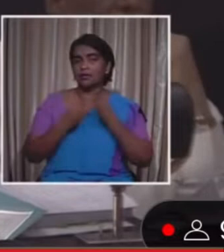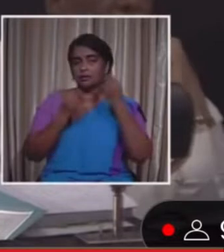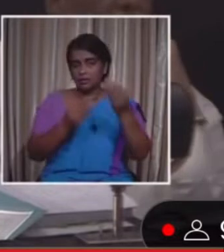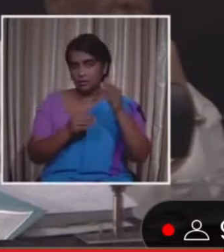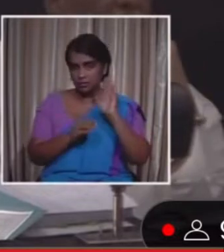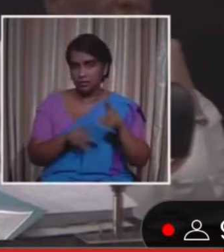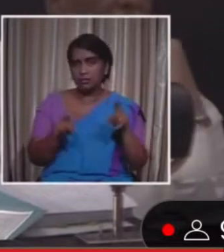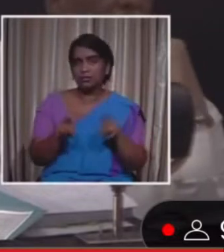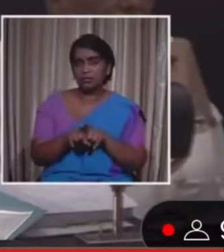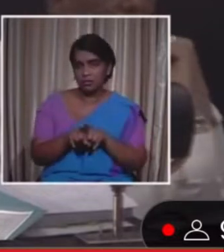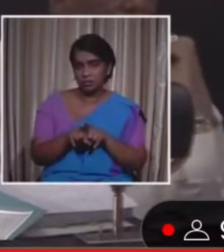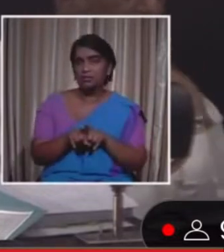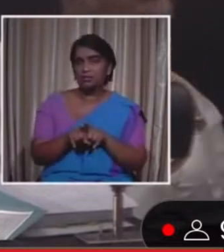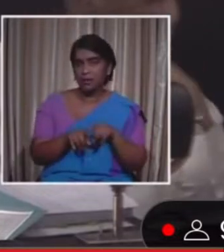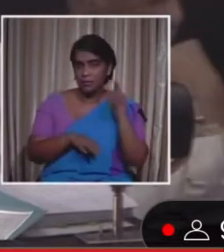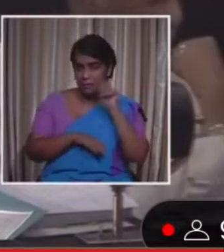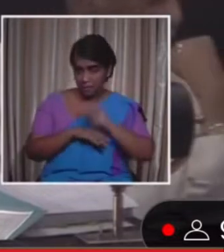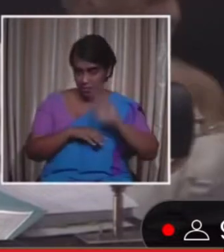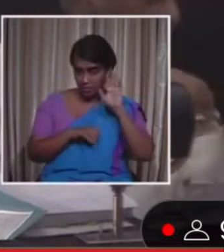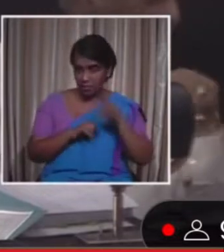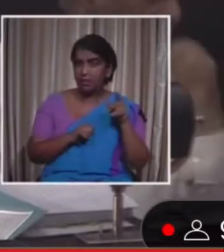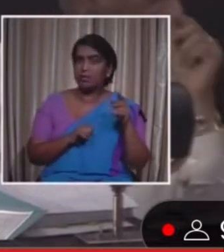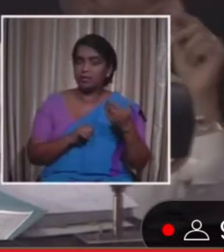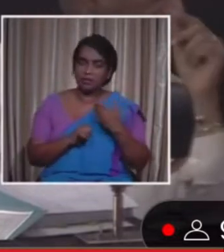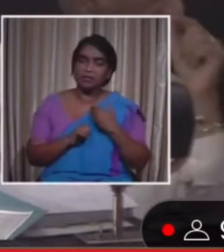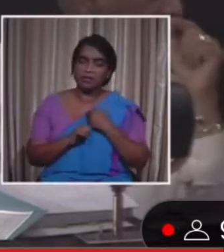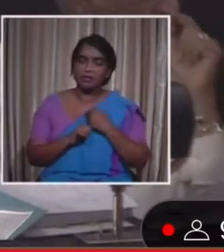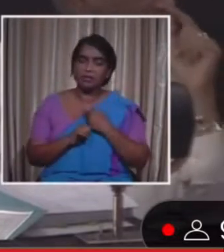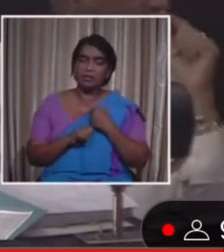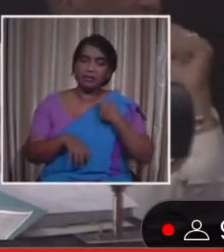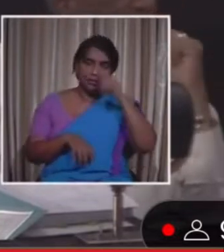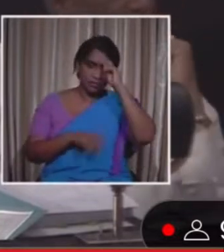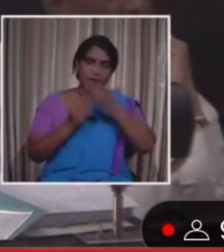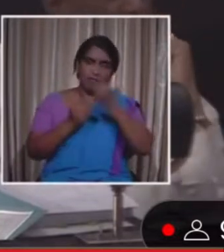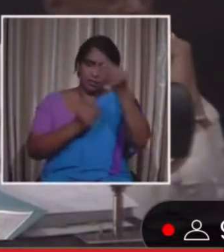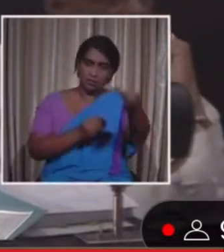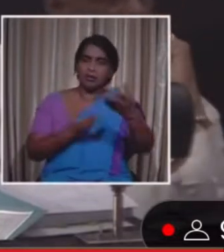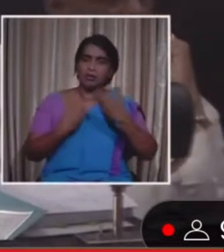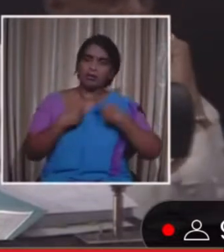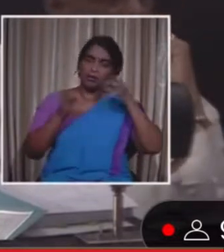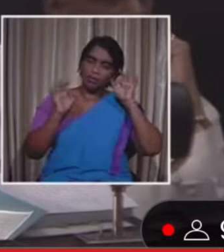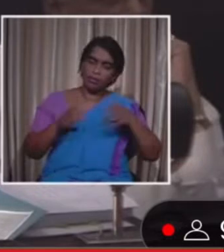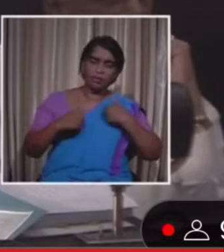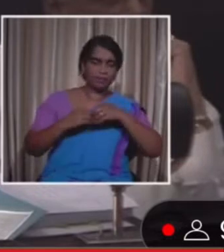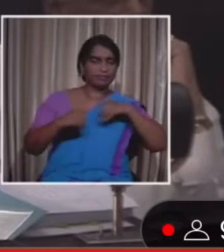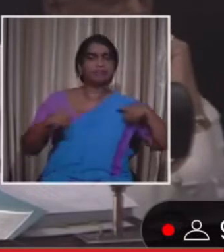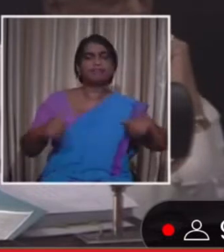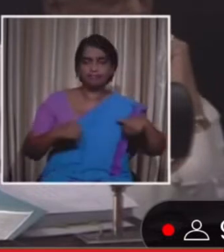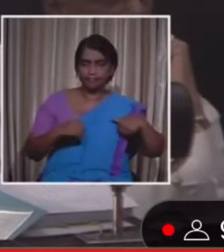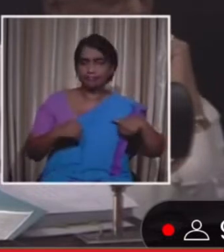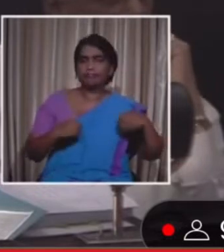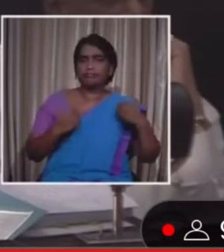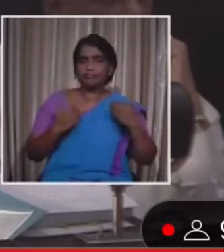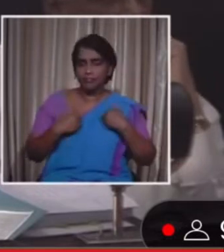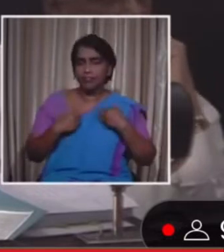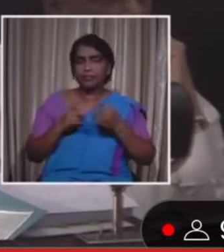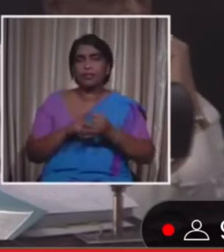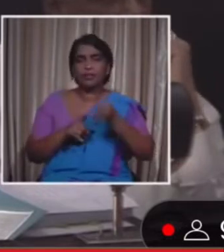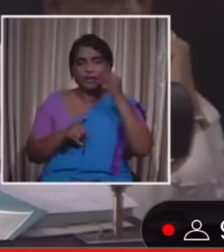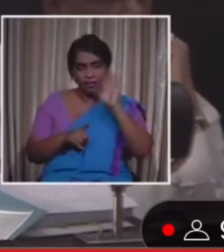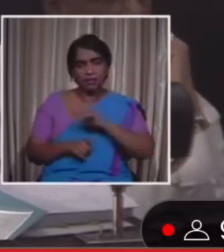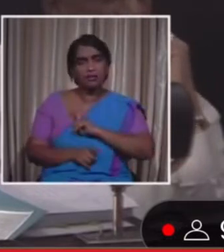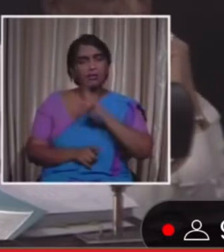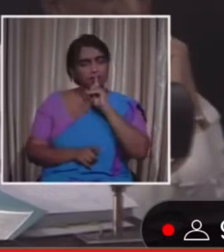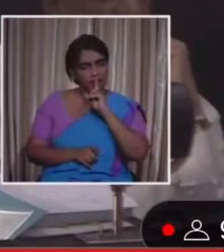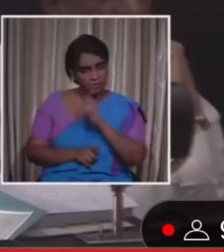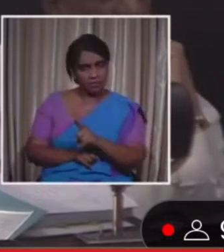එතැනි නෙවැනි සැලැස්මක් තියෙනවා නම් මම එතුමාට ඉඩදී තනතුරෙන් අතහරින්න සූදානම්. මම මේ ජනාධිපතිතුමාට